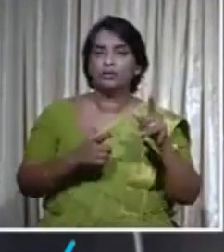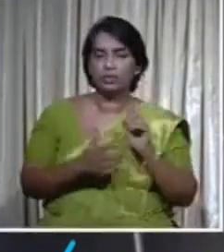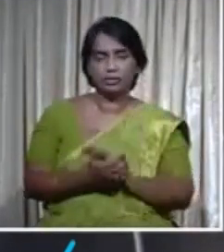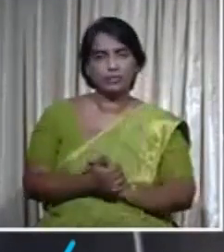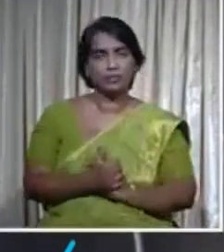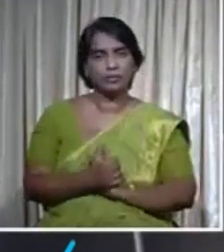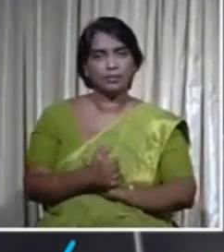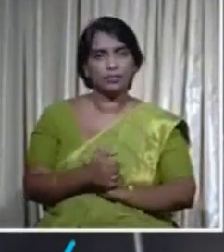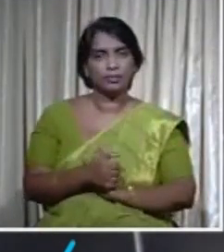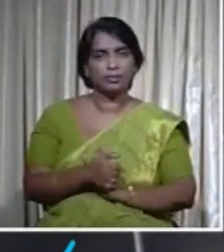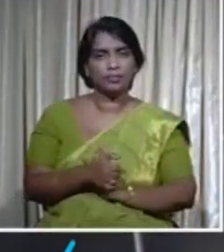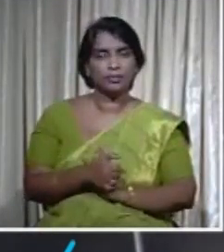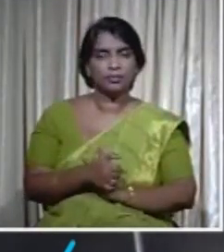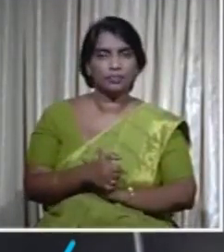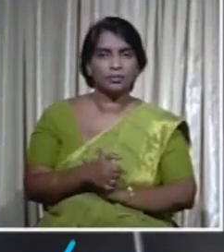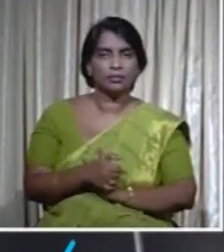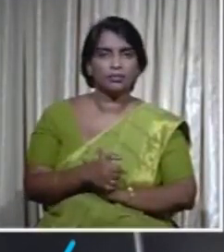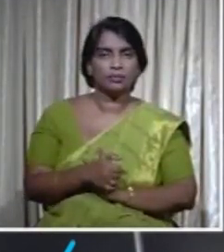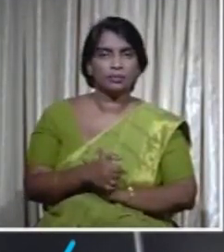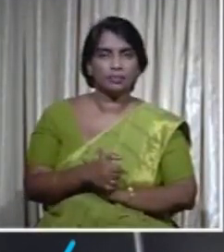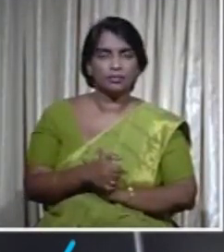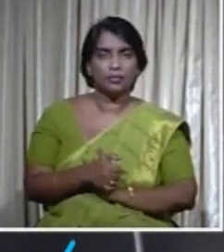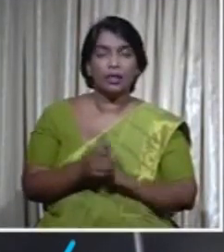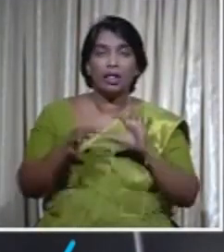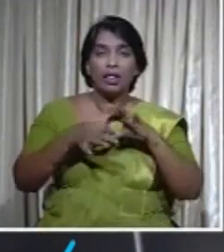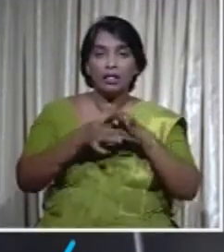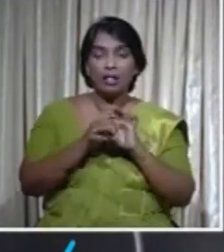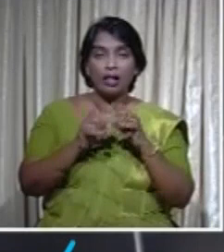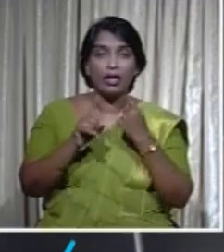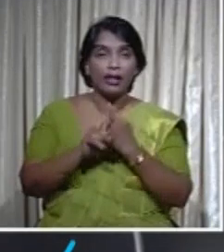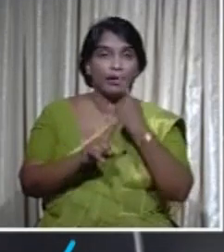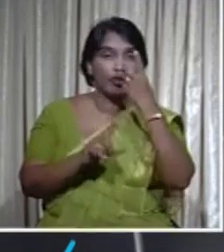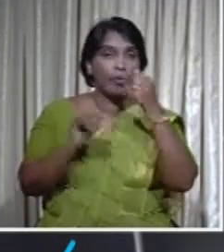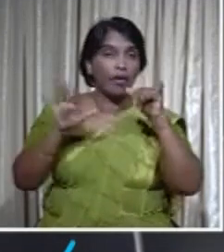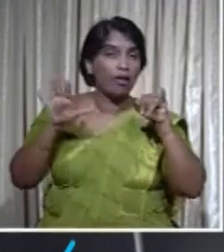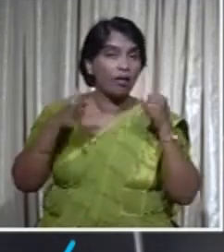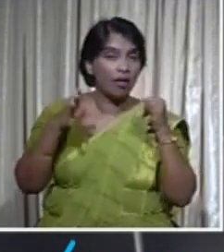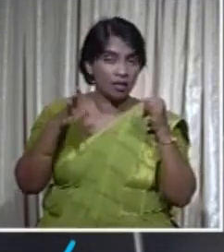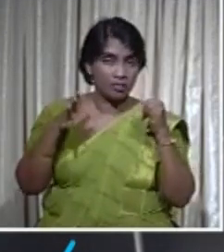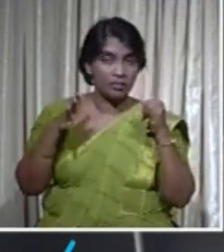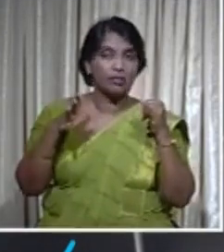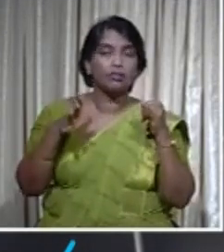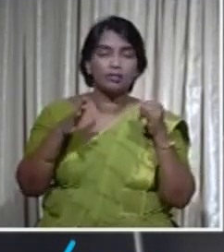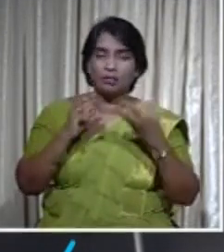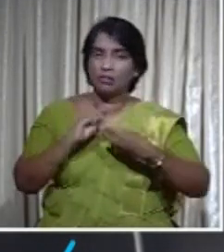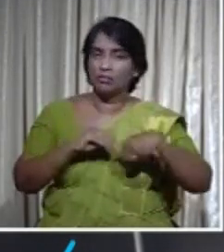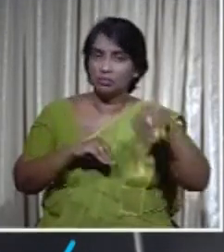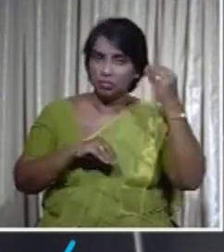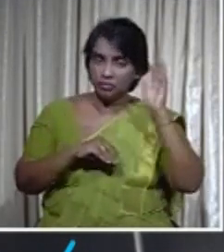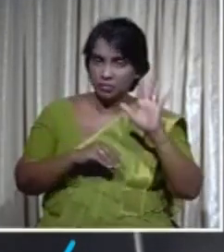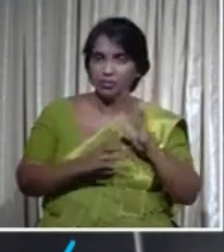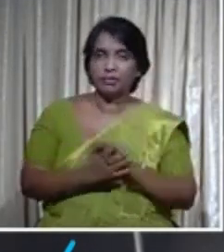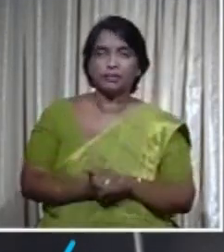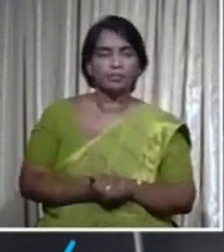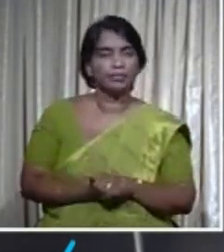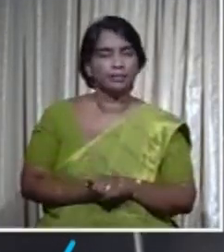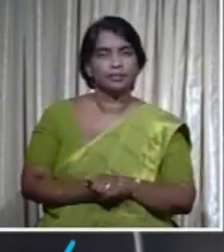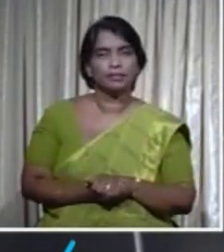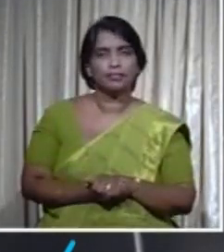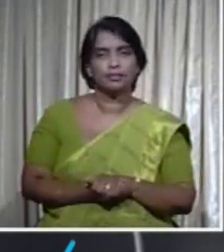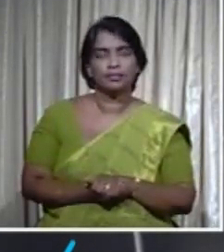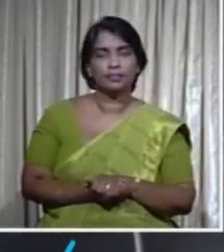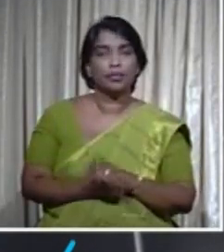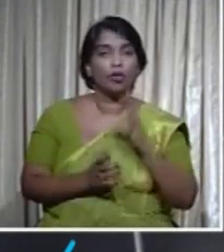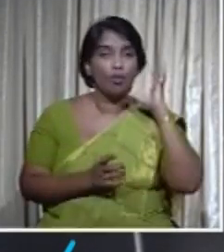நான் பார்க்கின்றேன் தக்காளி 600 ரூபாய்க்கு விலையாறி இருக்கிறது தேங்காயின் விலை 100